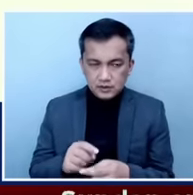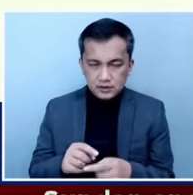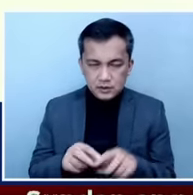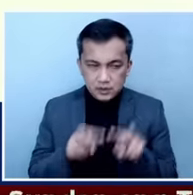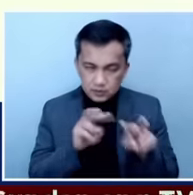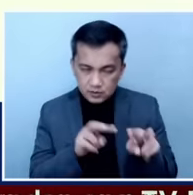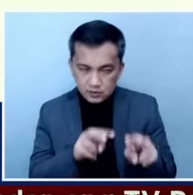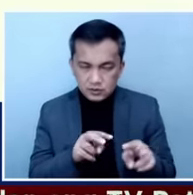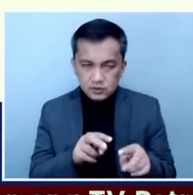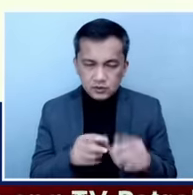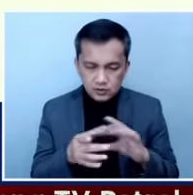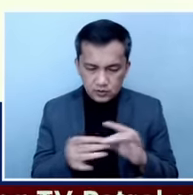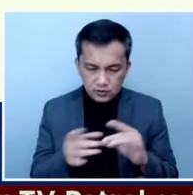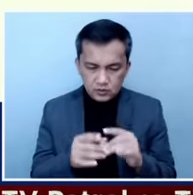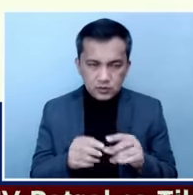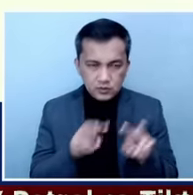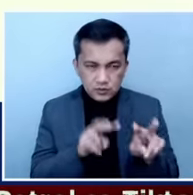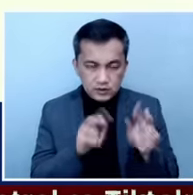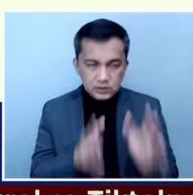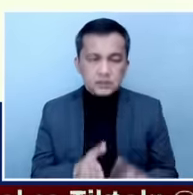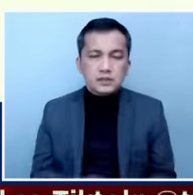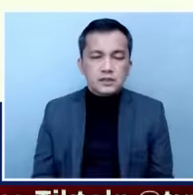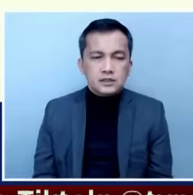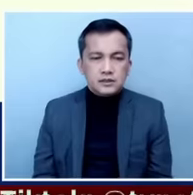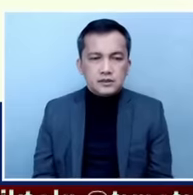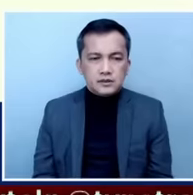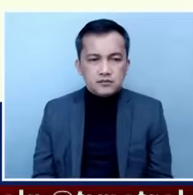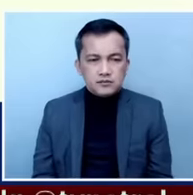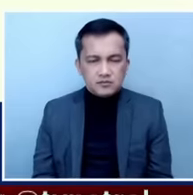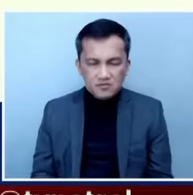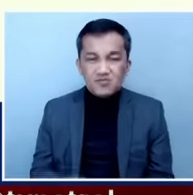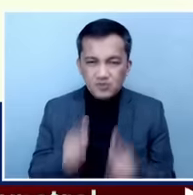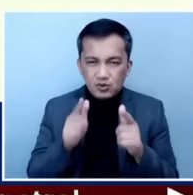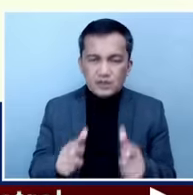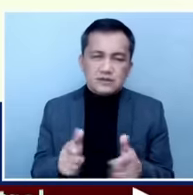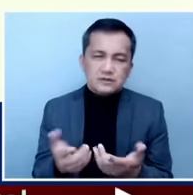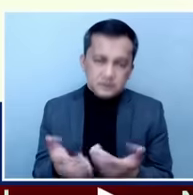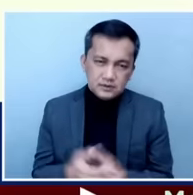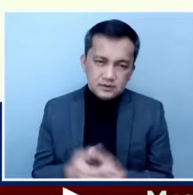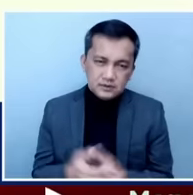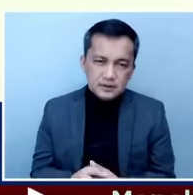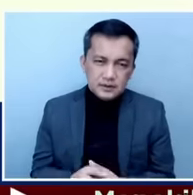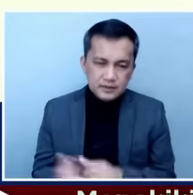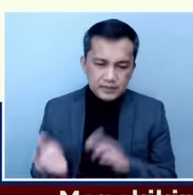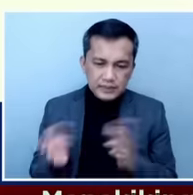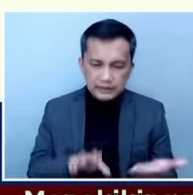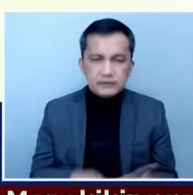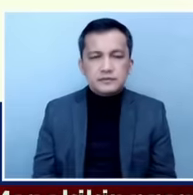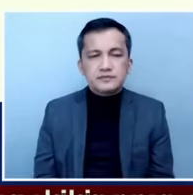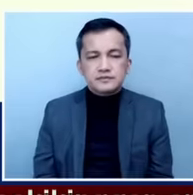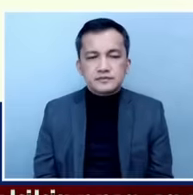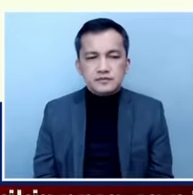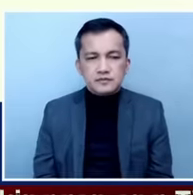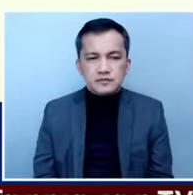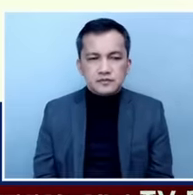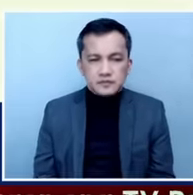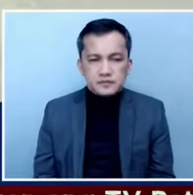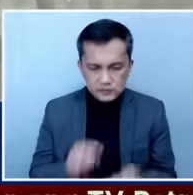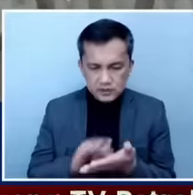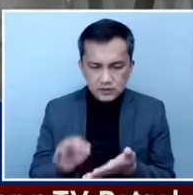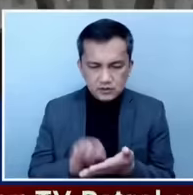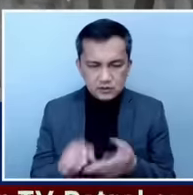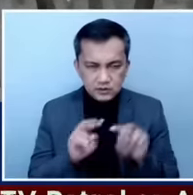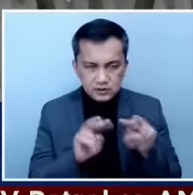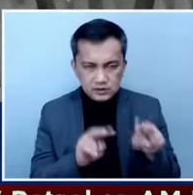namin, it appears na yun na nga po, yung patay na nga po. Base doon sa account ng witnesses